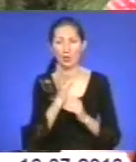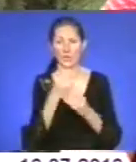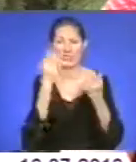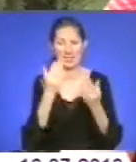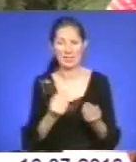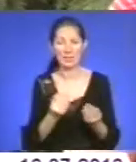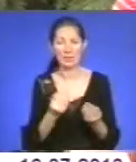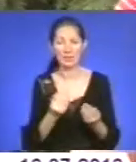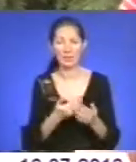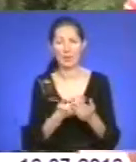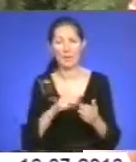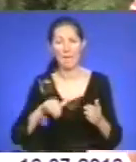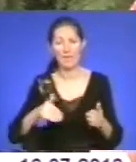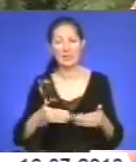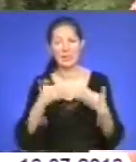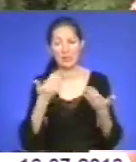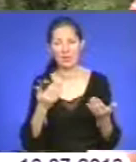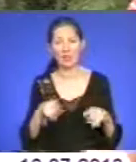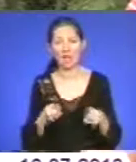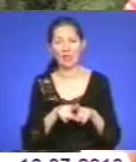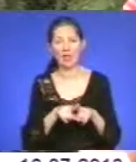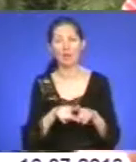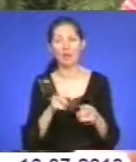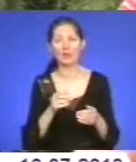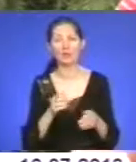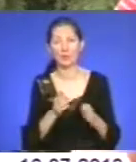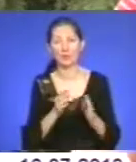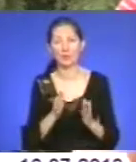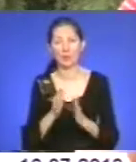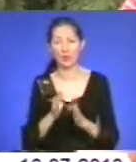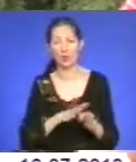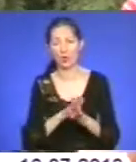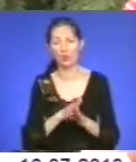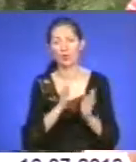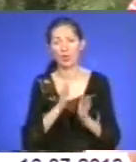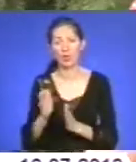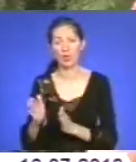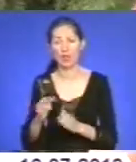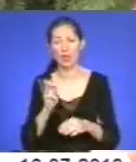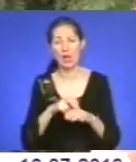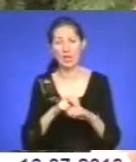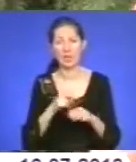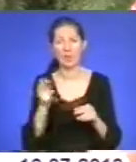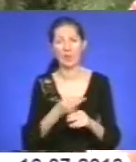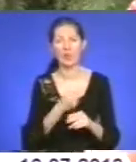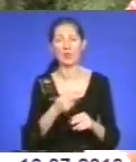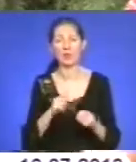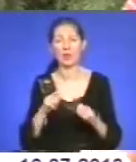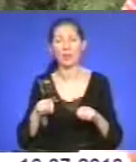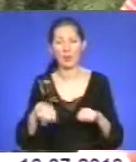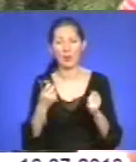днів після звернення, а також з дотриманням режиму призначеного лікаря, без переривання і